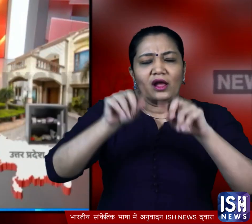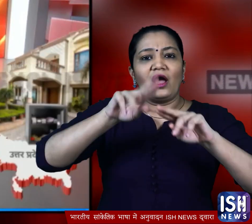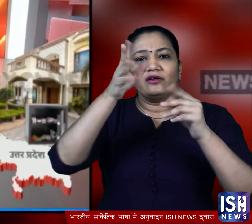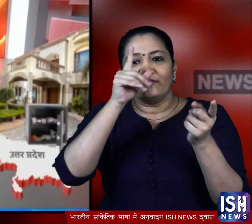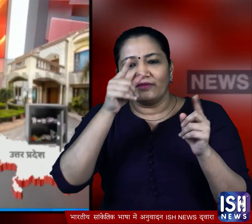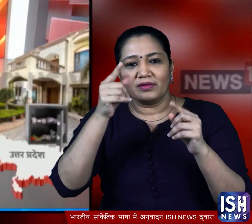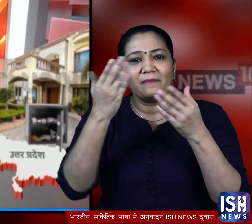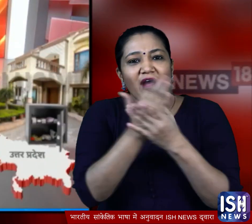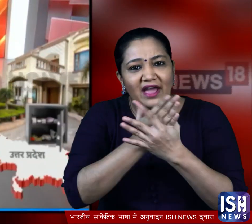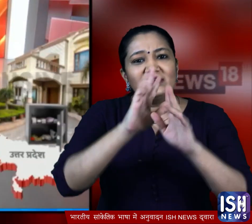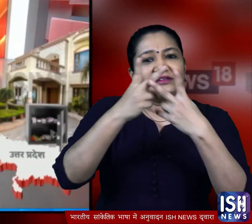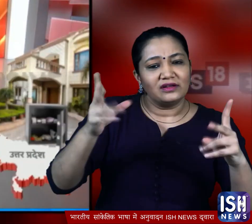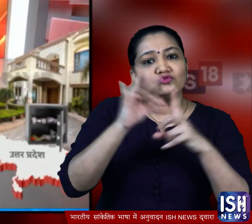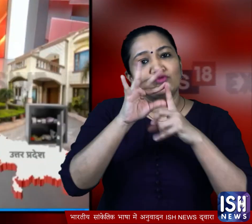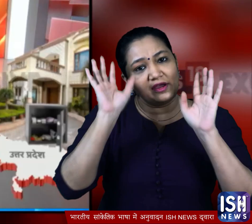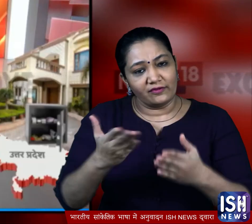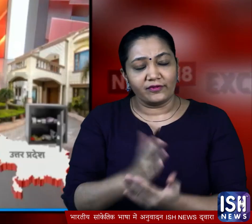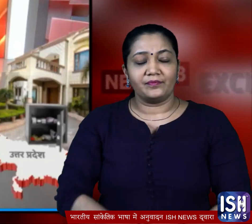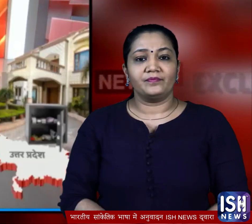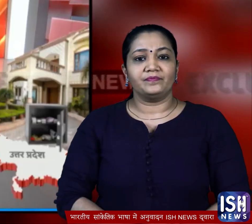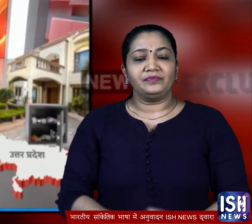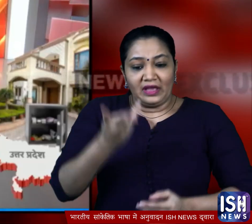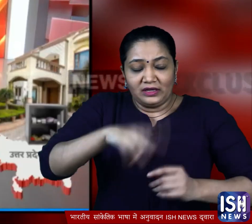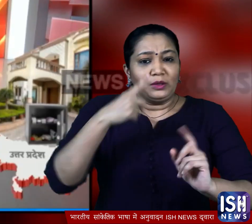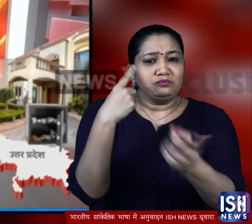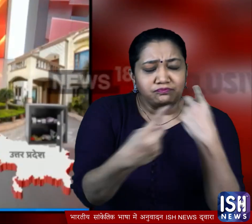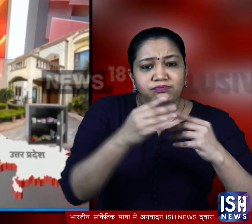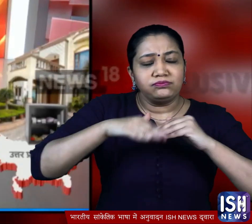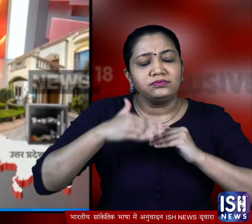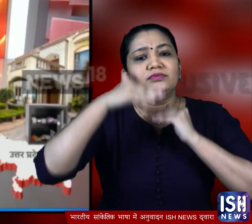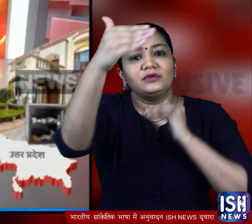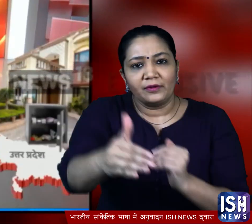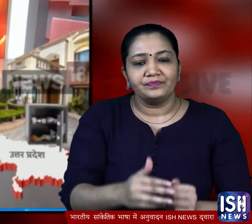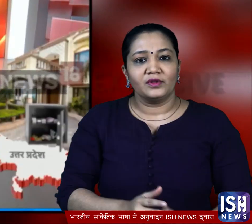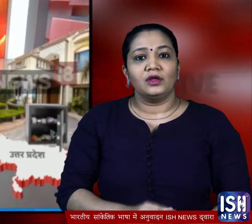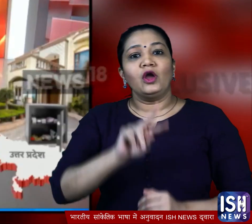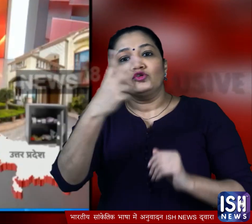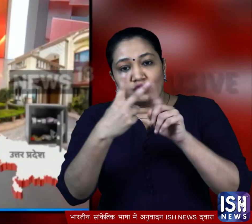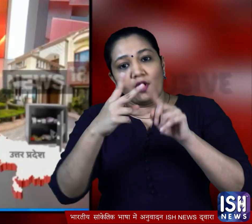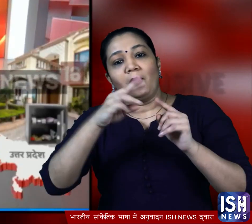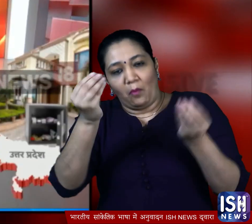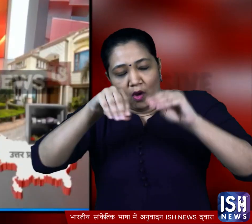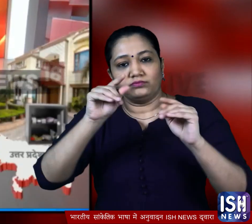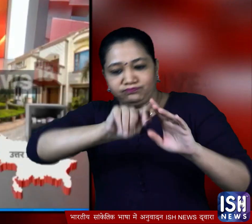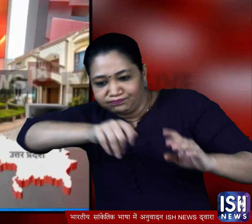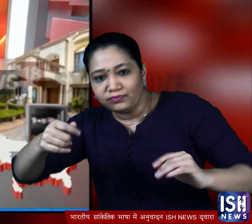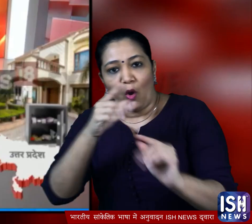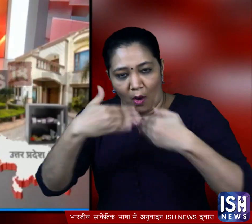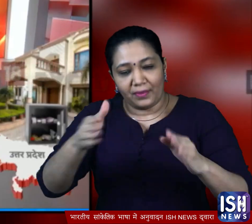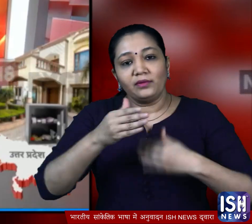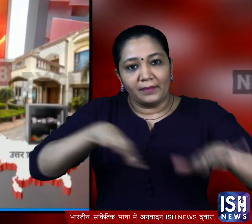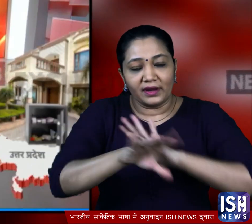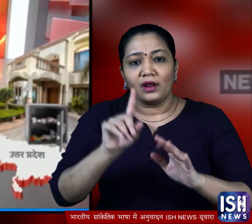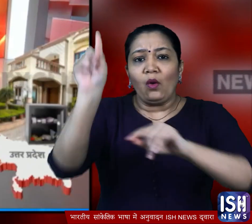फर्जी दस्तावेज बनवाने का भी आरोप है। यही नहीं, 3 दिन से जारी इस कार्रवाई को आगे बढ़ाते हुए 2 और लॉकर भी आयकर विभाग की टीम